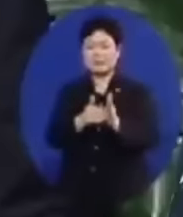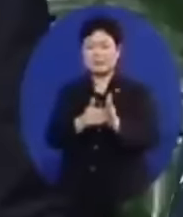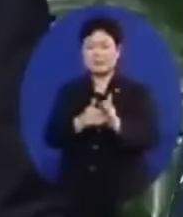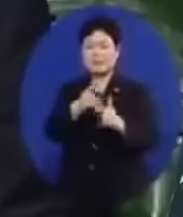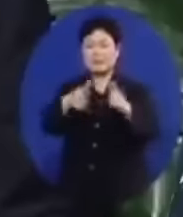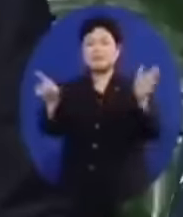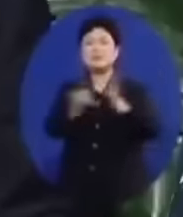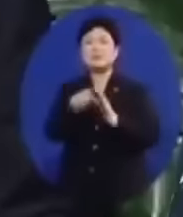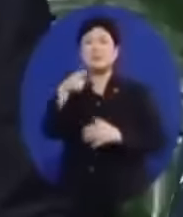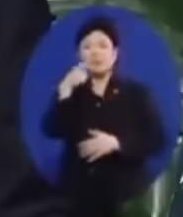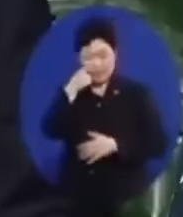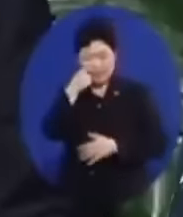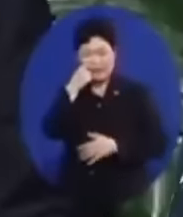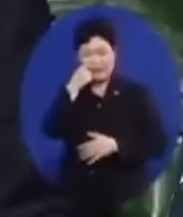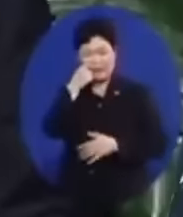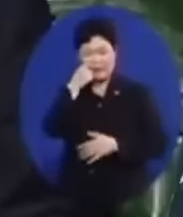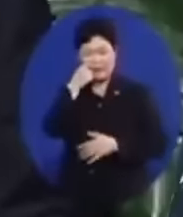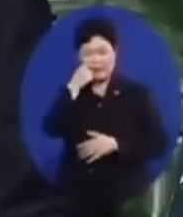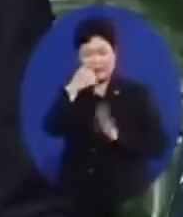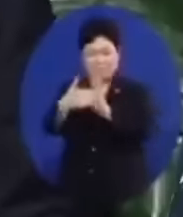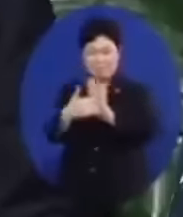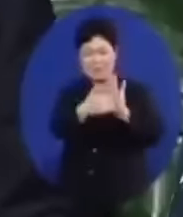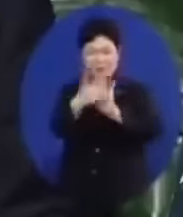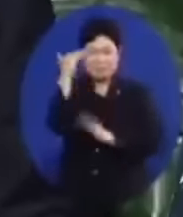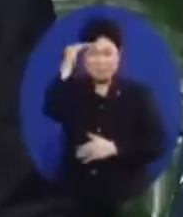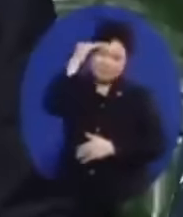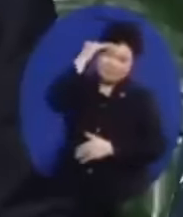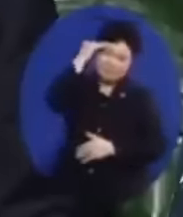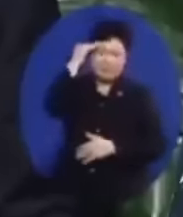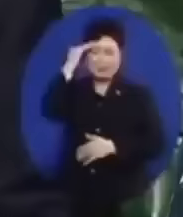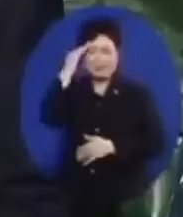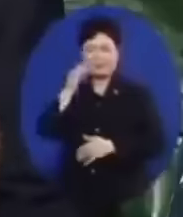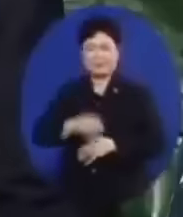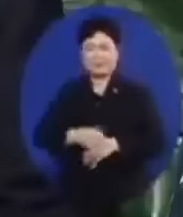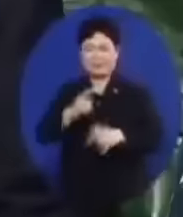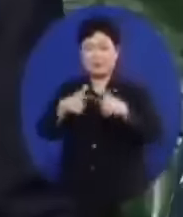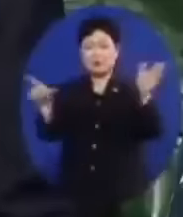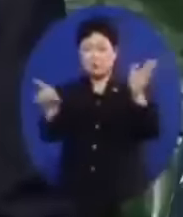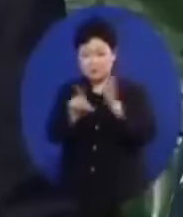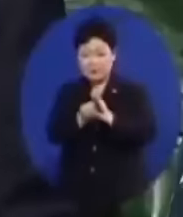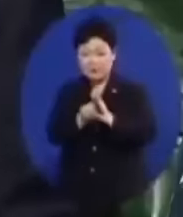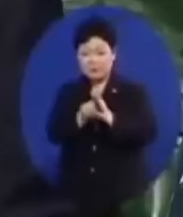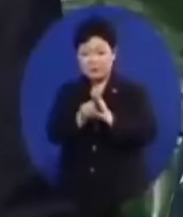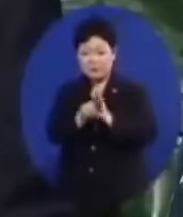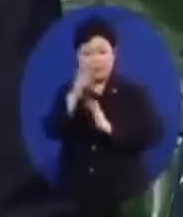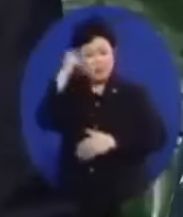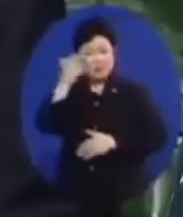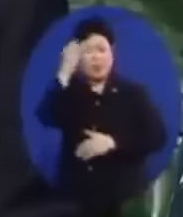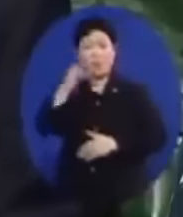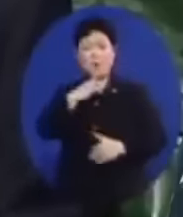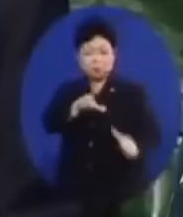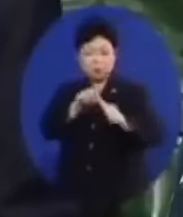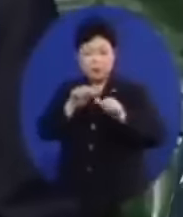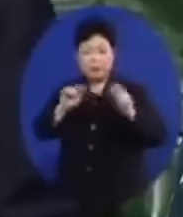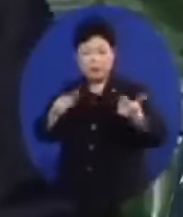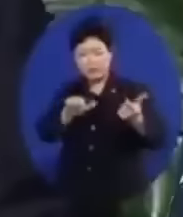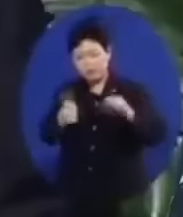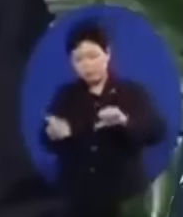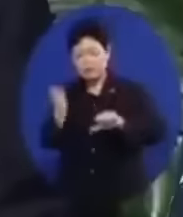예수를 믿지 못하게 막지요. 예수 믿는다는 것은 여러분 영혼만 구원받는 것이 아닙니다.